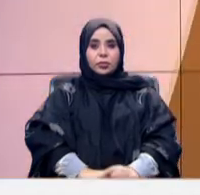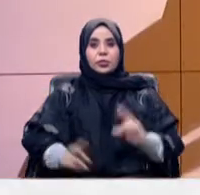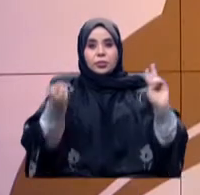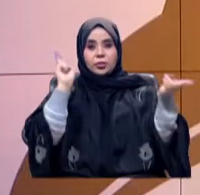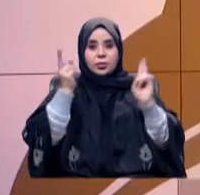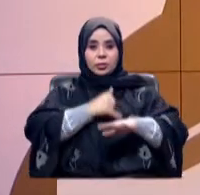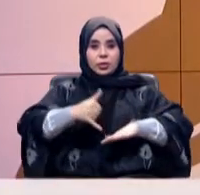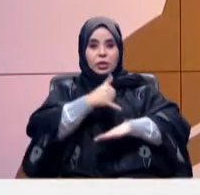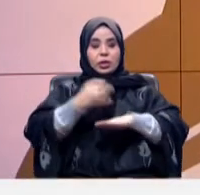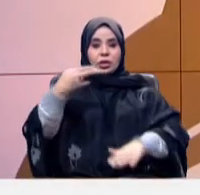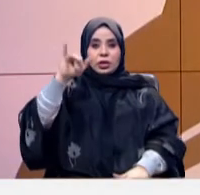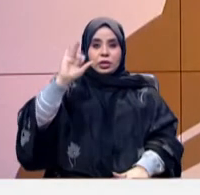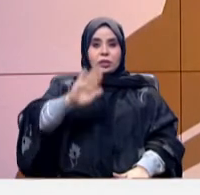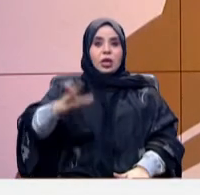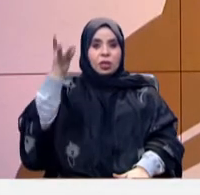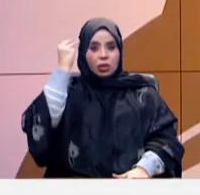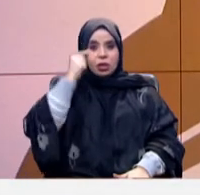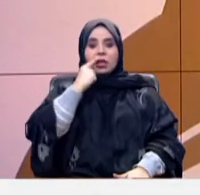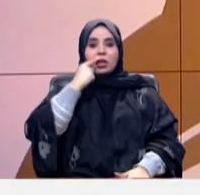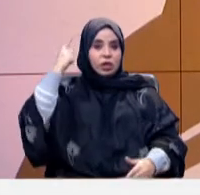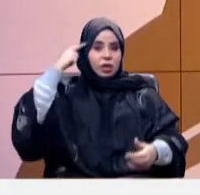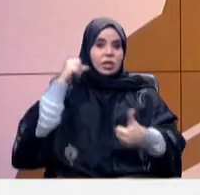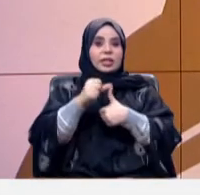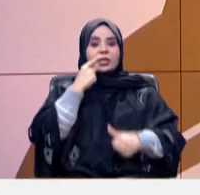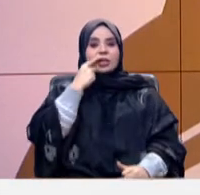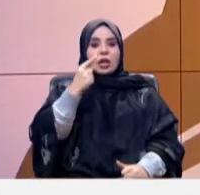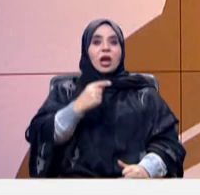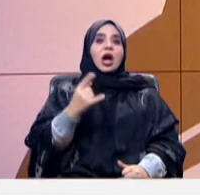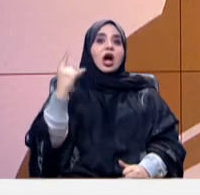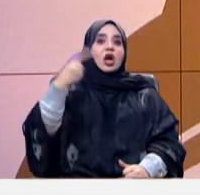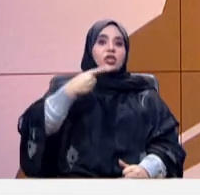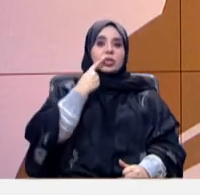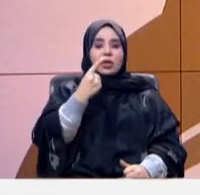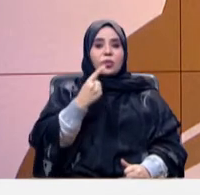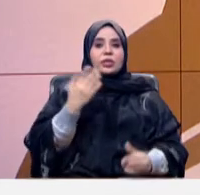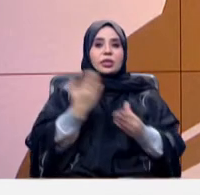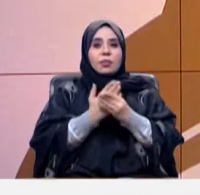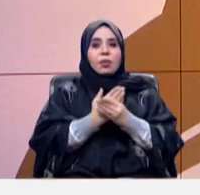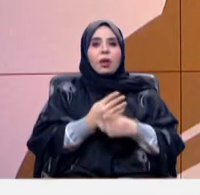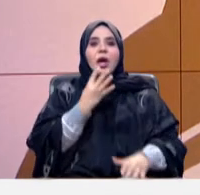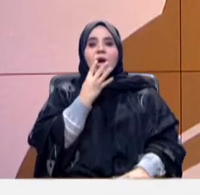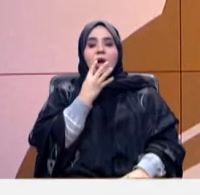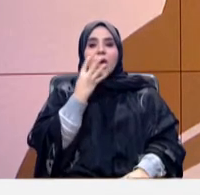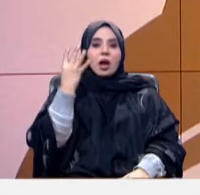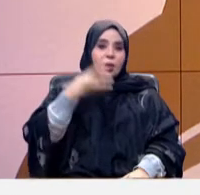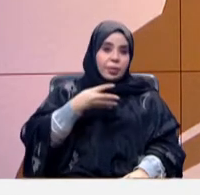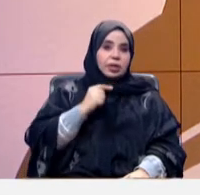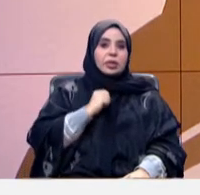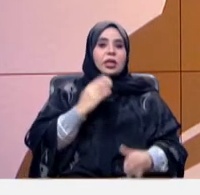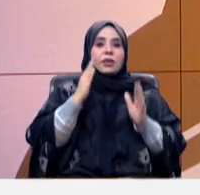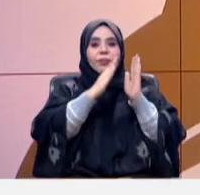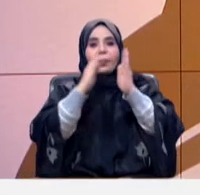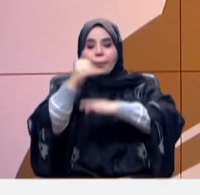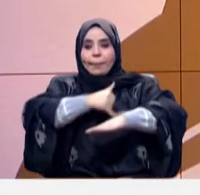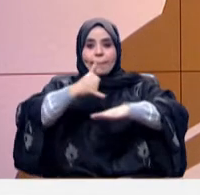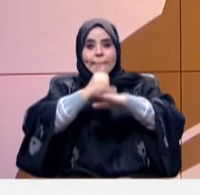احتفل مركز عيسى الثقافي بالذكرى السنوية العاشرة لافتتاحه تزامنا مع مرور 40 عاما على افتتاح مركز الوثائق التاريخية،